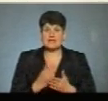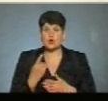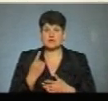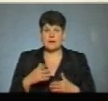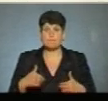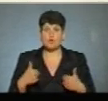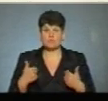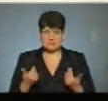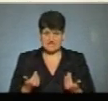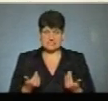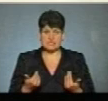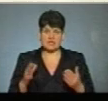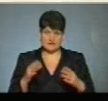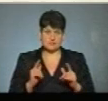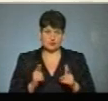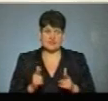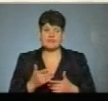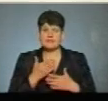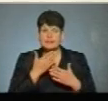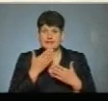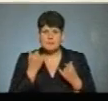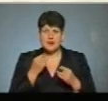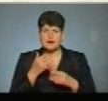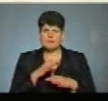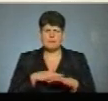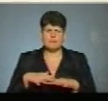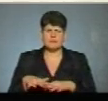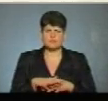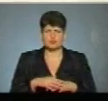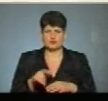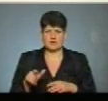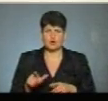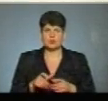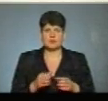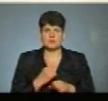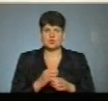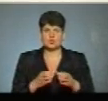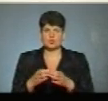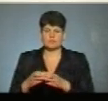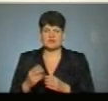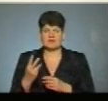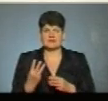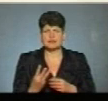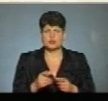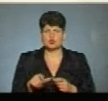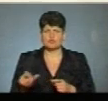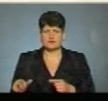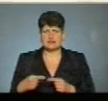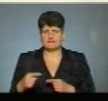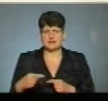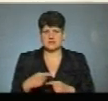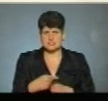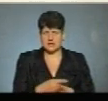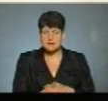є одна пропозиція, яка всі зберігають. Немає масової скупченості людей, тобто люди працюють групами по 2-3